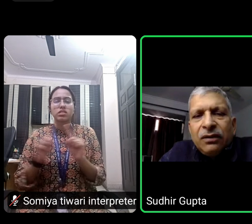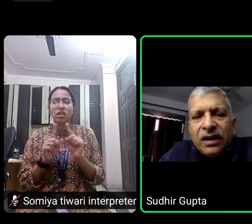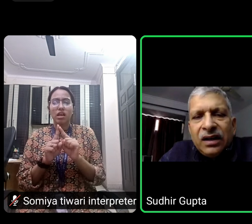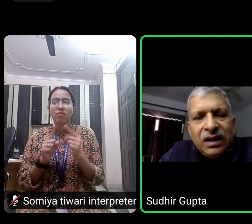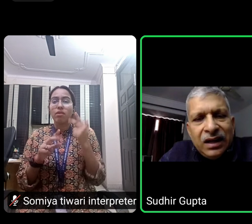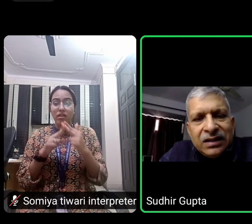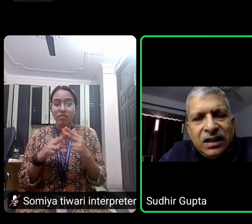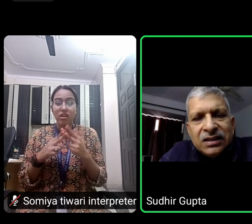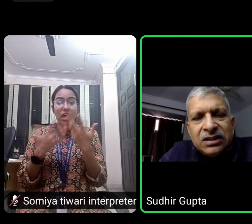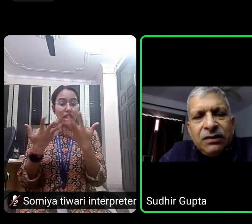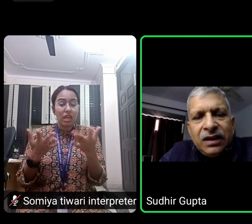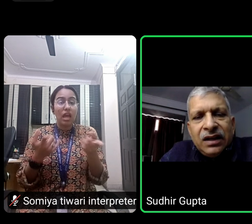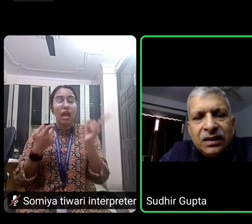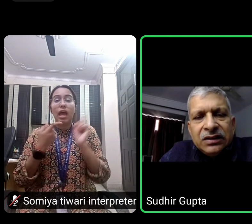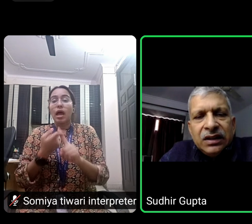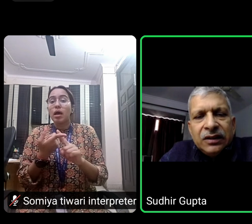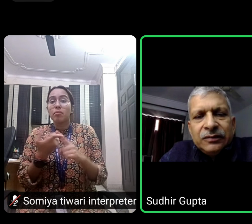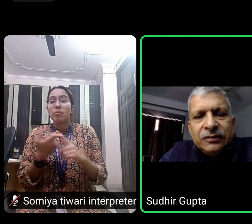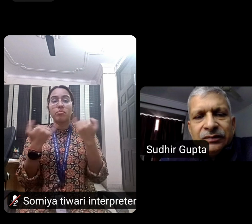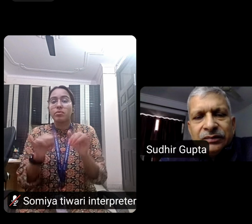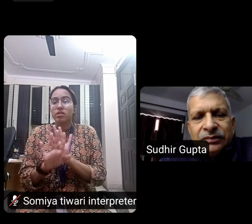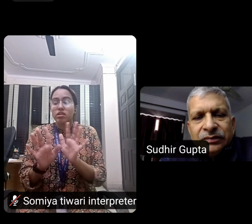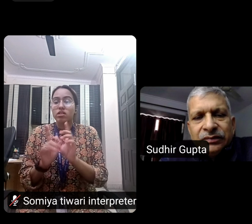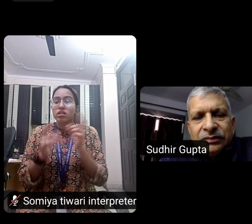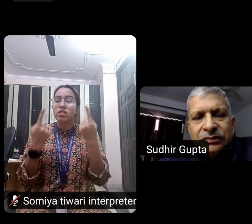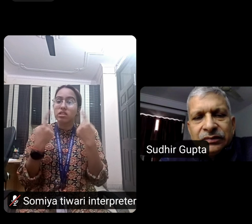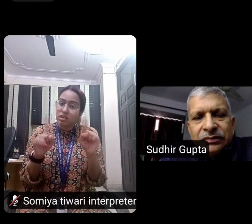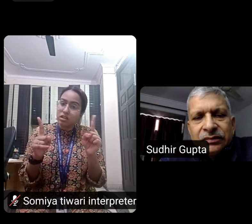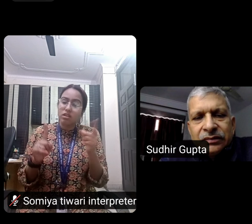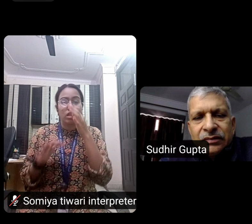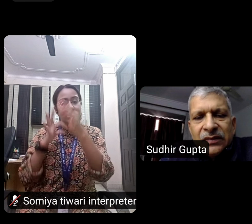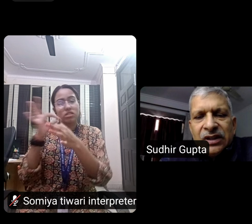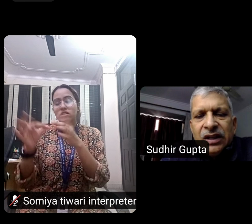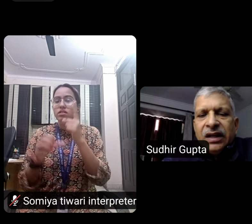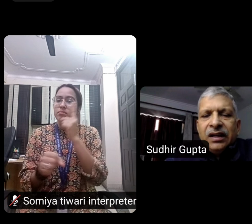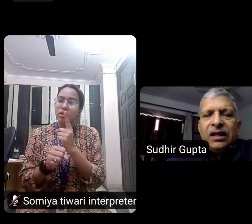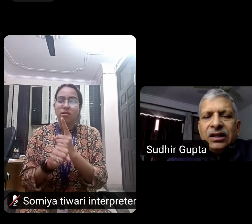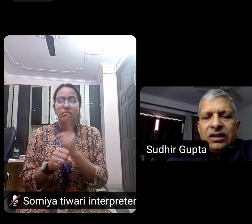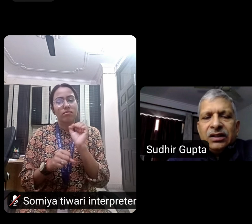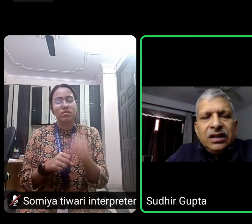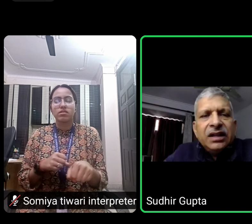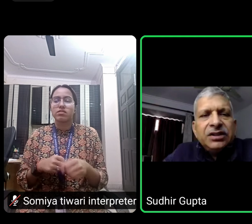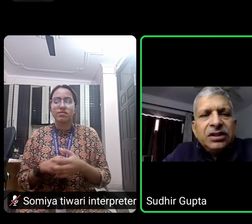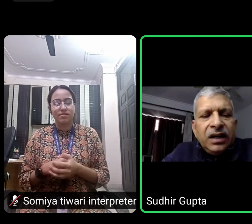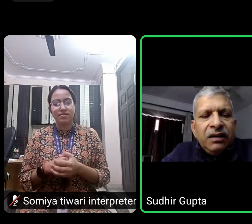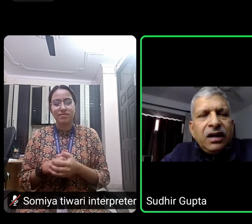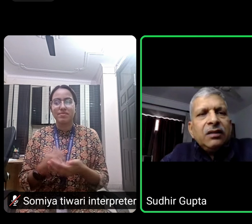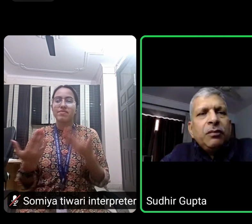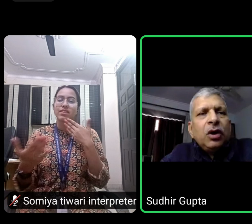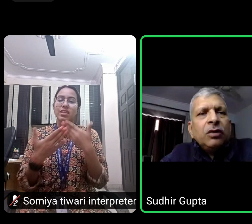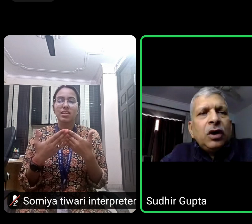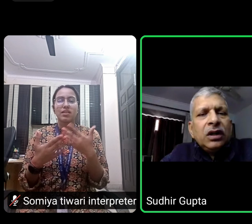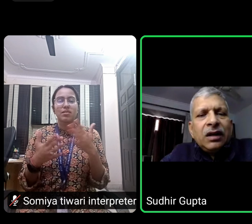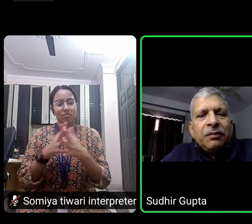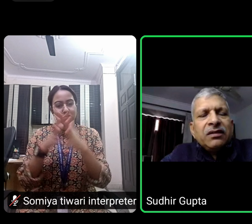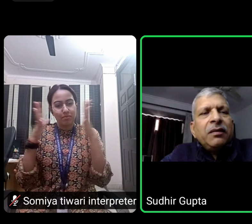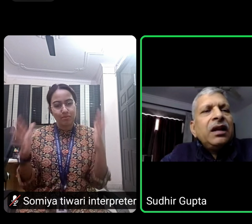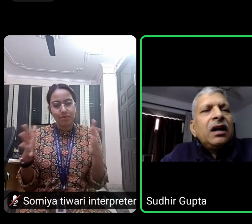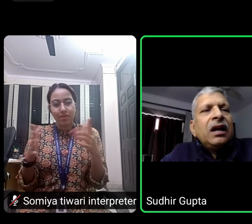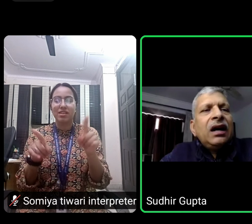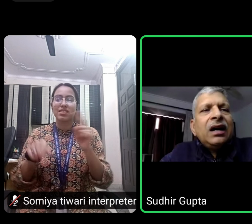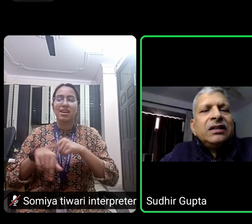के गलत इफेक्ट नहीं आना चाहिए, अच्छा इफेक्ट ही आना चाहिए। सर मैं पूछती रहती हूँ मैम सबसे। ठीक है जी, धन्यवाद बहुत बहुत,